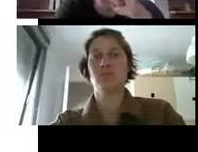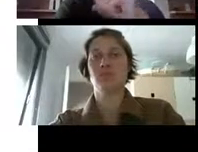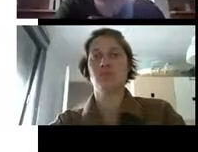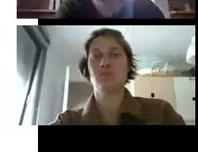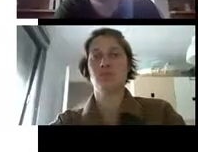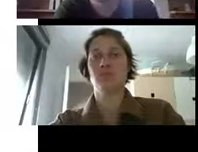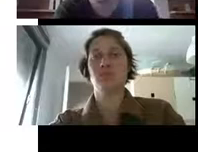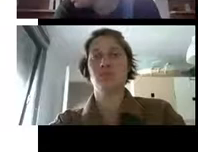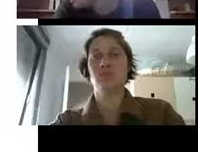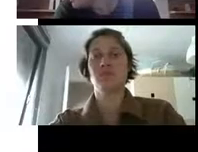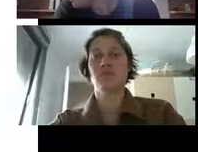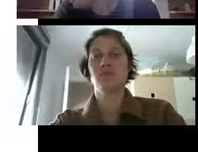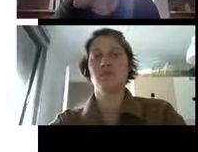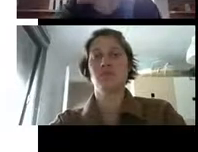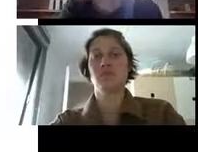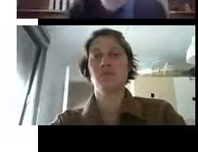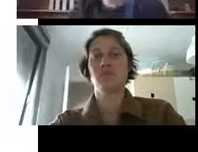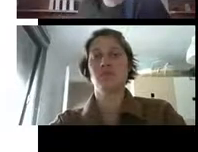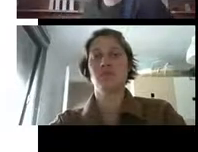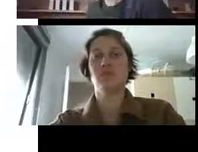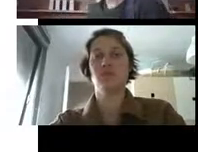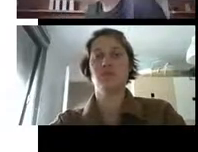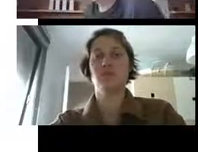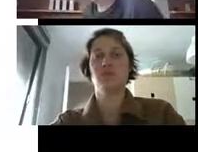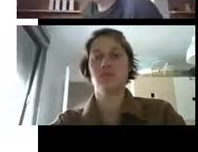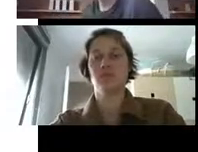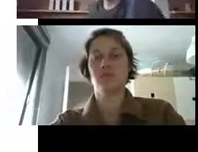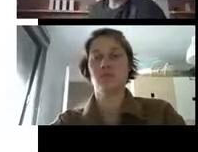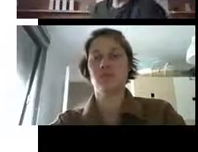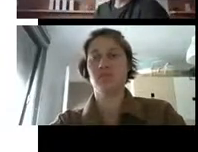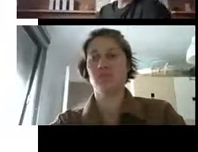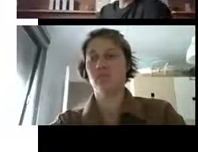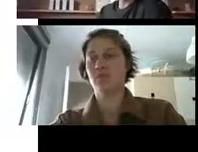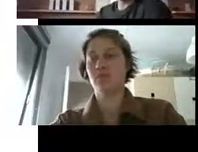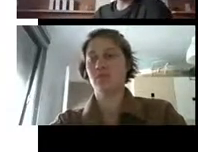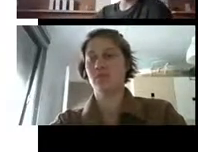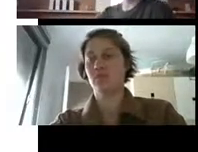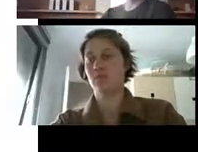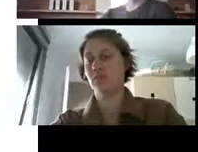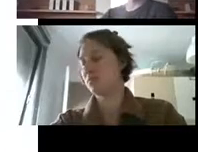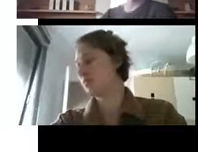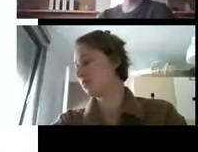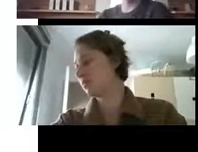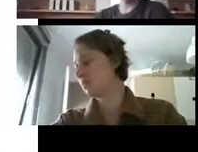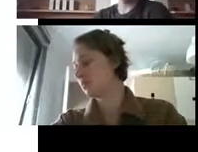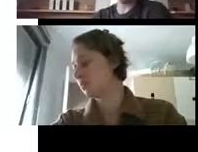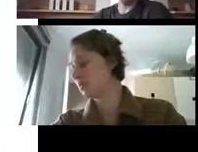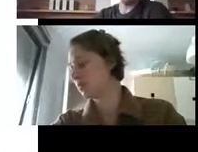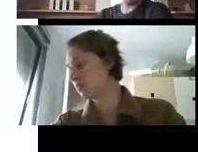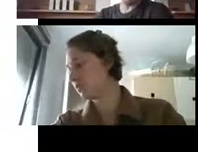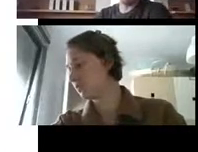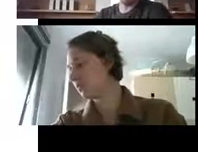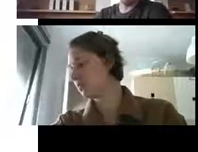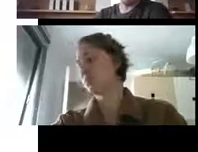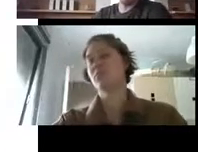afstand tussen houden en zo, en ventilatie voorzien. Dat is allemaal niet zo evident. Maar meer informatie over dat stuk kun je ook op onze website